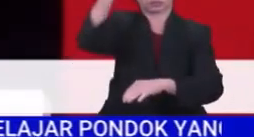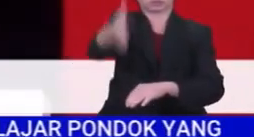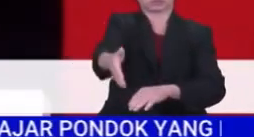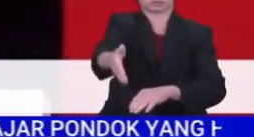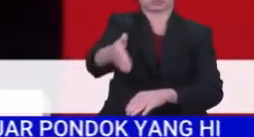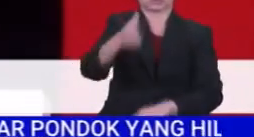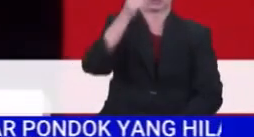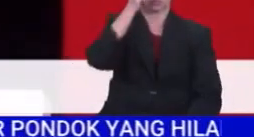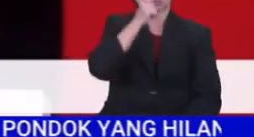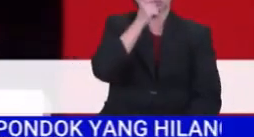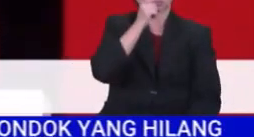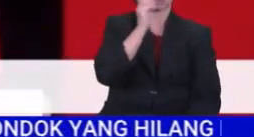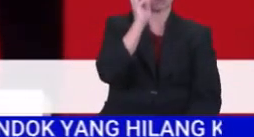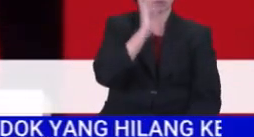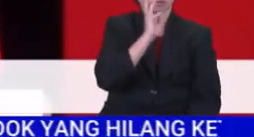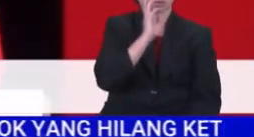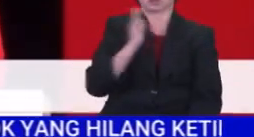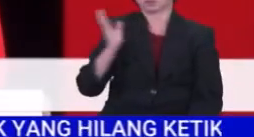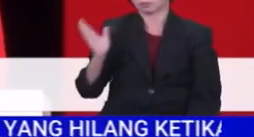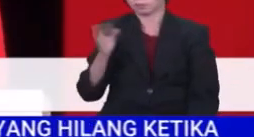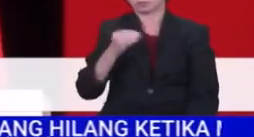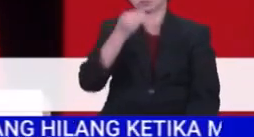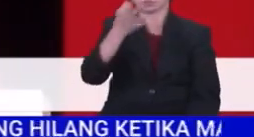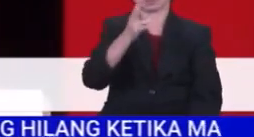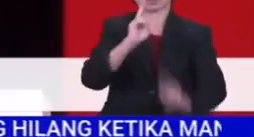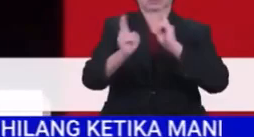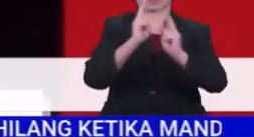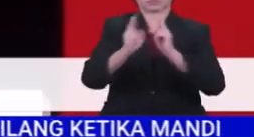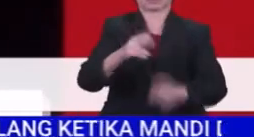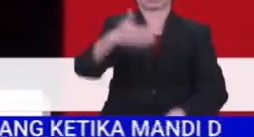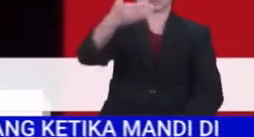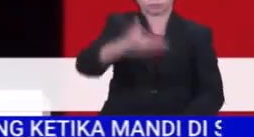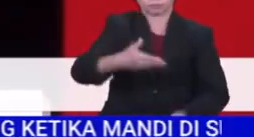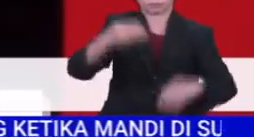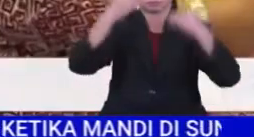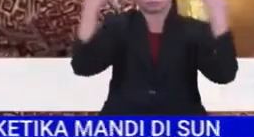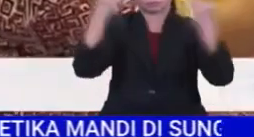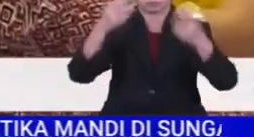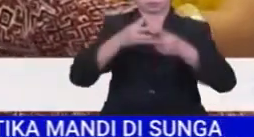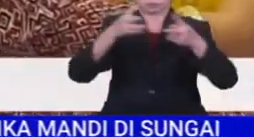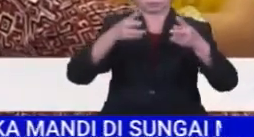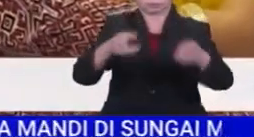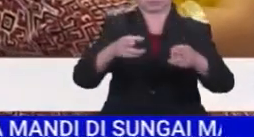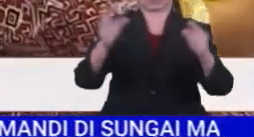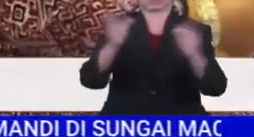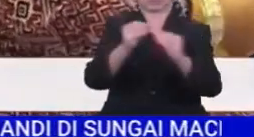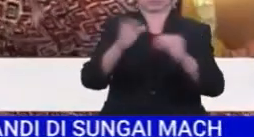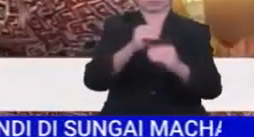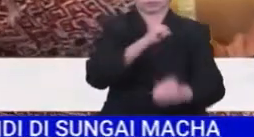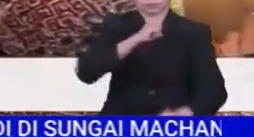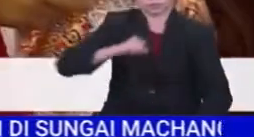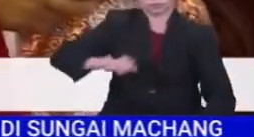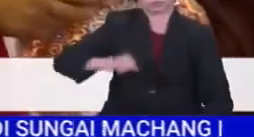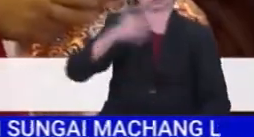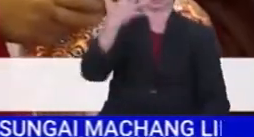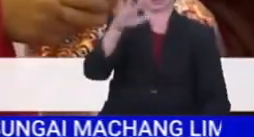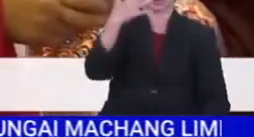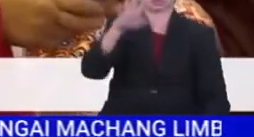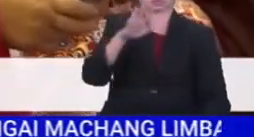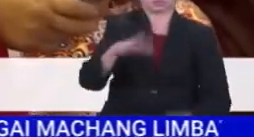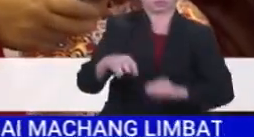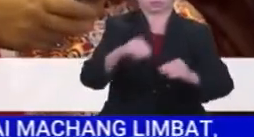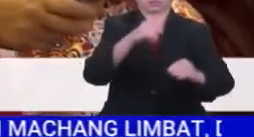pergerakan wanita beliau memberitahu demikian dalam ucapan aluan nya pada Majlis perasmian perhimpunan Agung ke-15